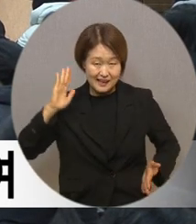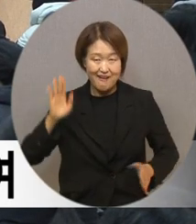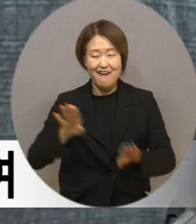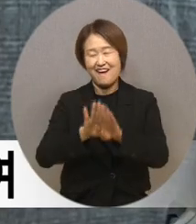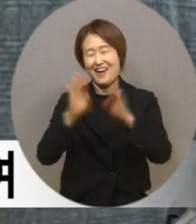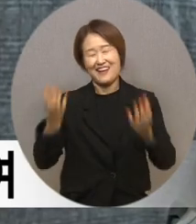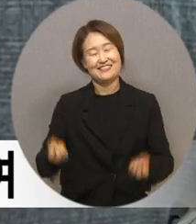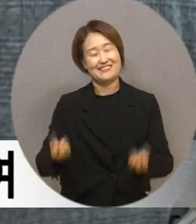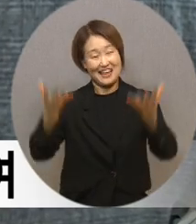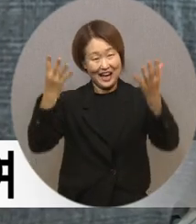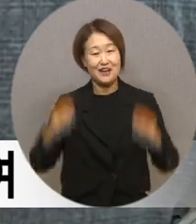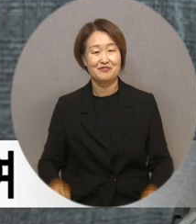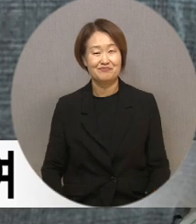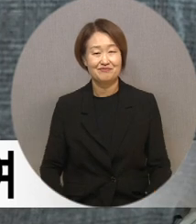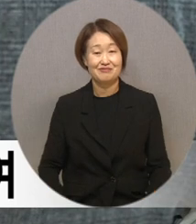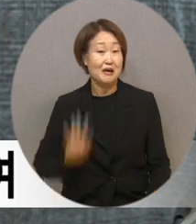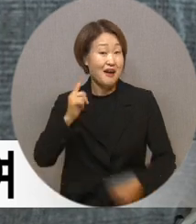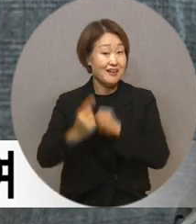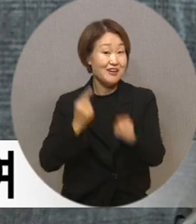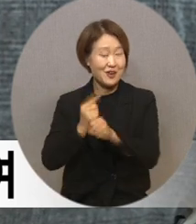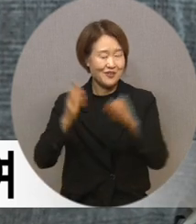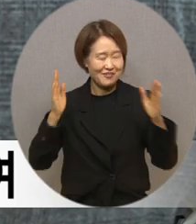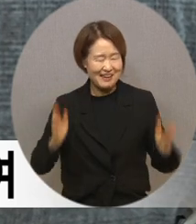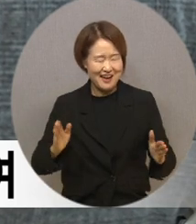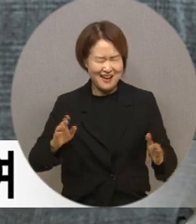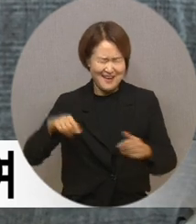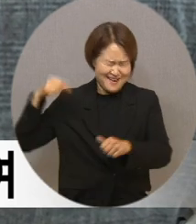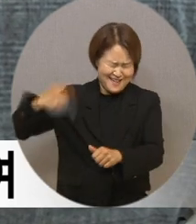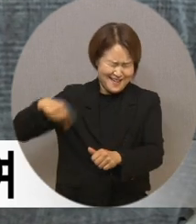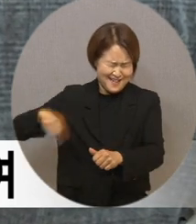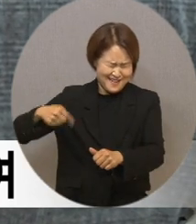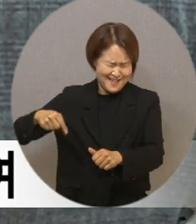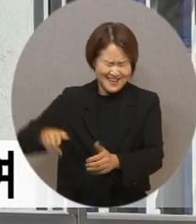열려 12개월간의 힘찬 항해가 시작됐습니다.